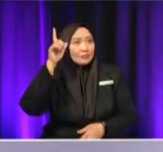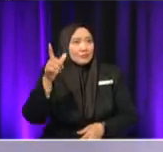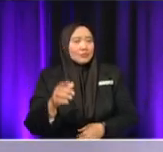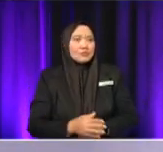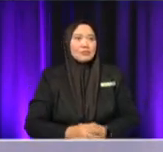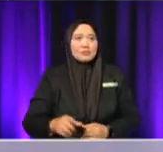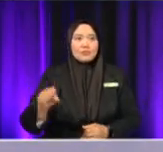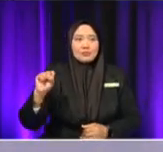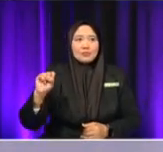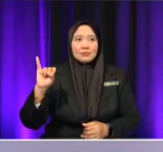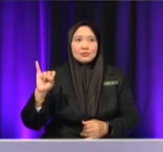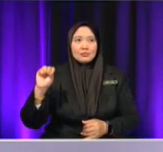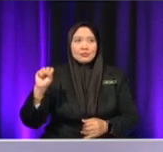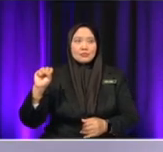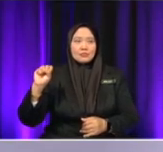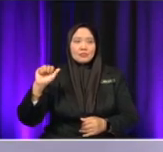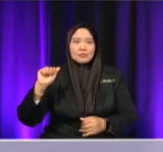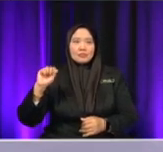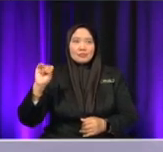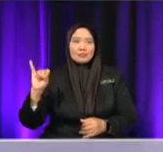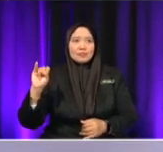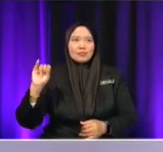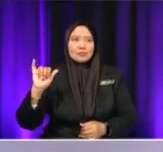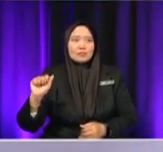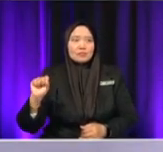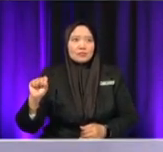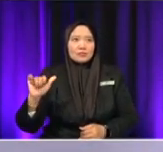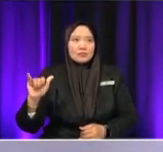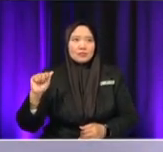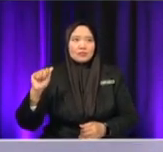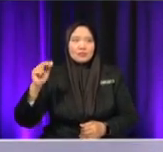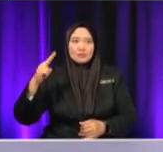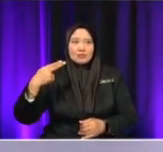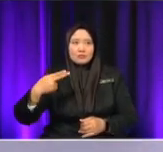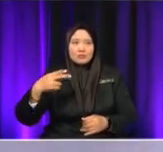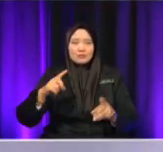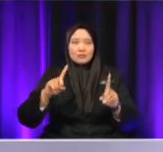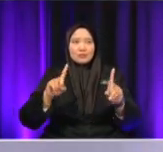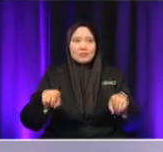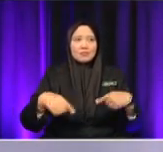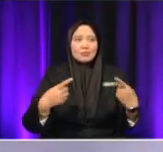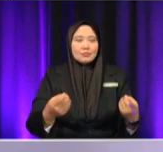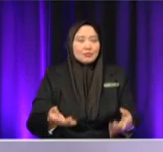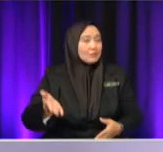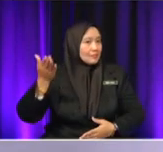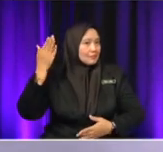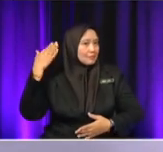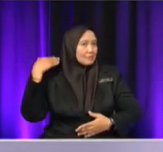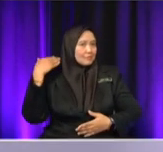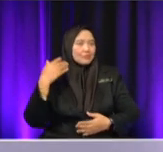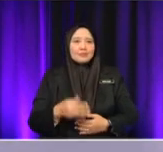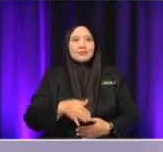datang di belakang baginya dan dia memeluk bagindassalam dan merapatkan pipinya ke pipi Baginda